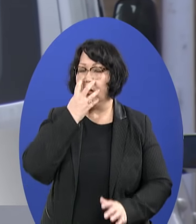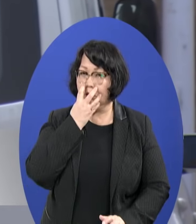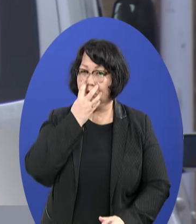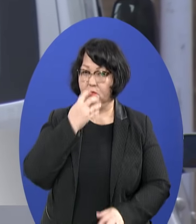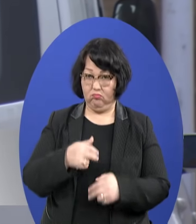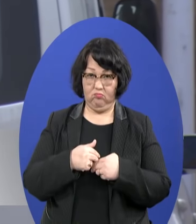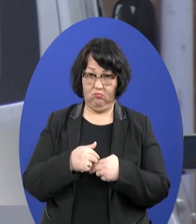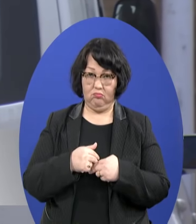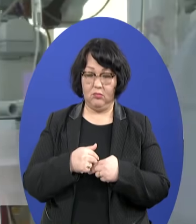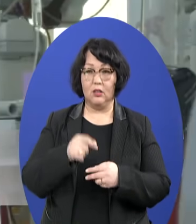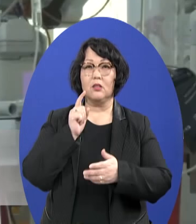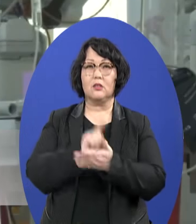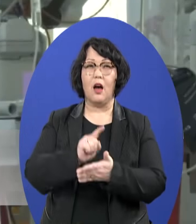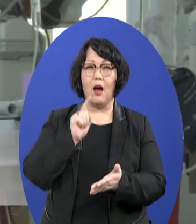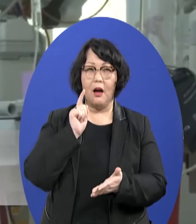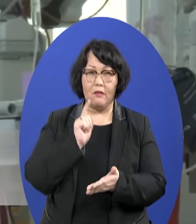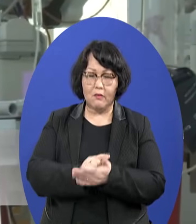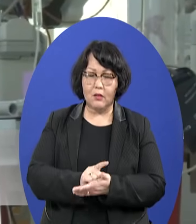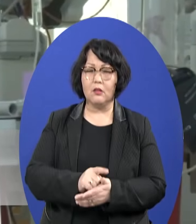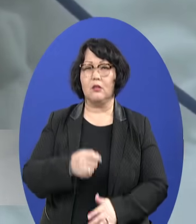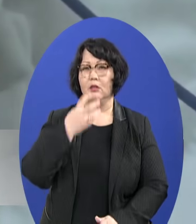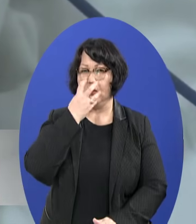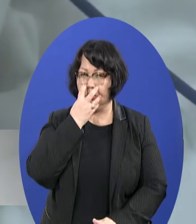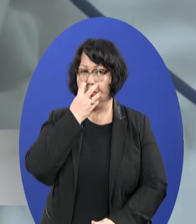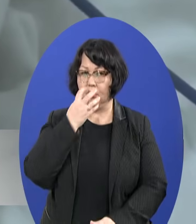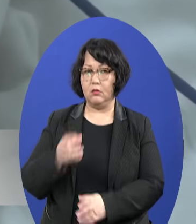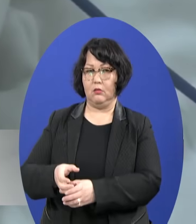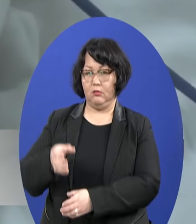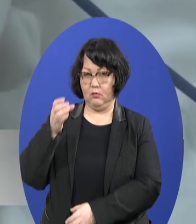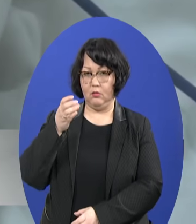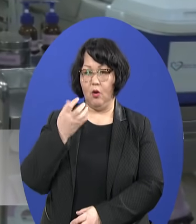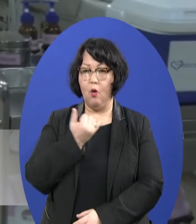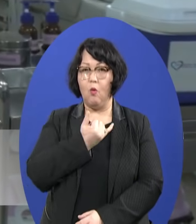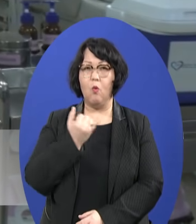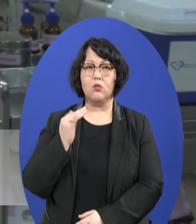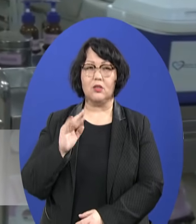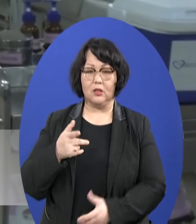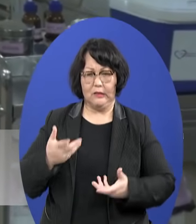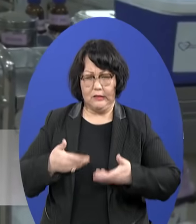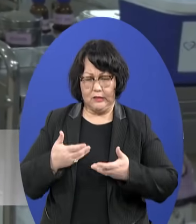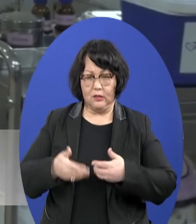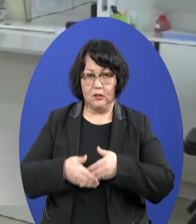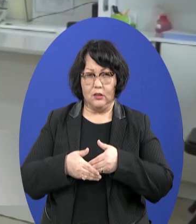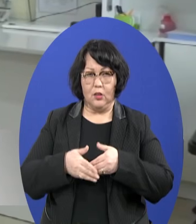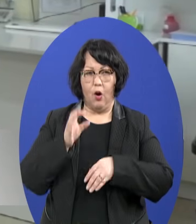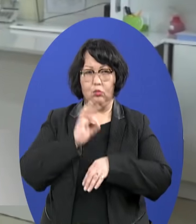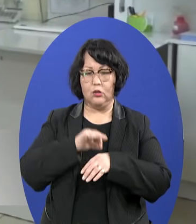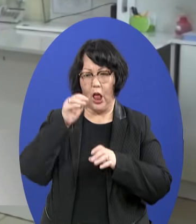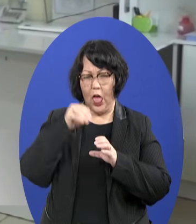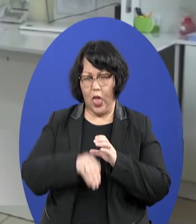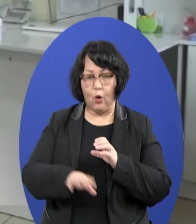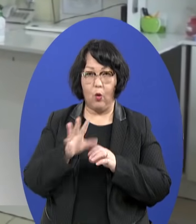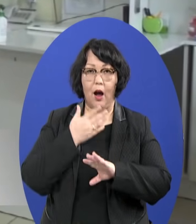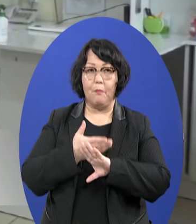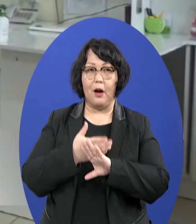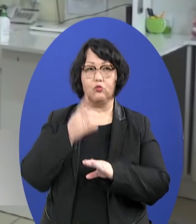төрөвчийг зайлшгүй авч яж одоо хүчил төрөвчийн дутагдалд орж энэ ингээд цаашаа улам одоо даамжирхаа сэргилдэг юм одоо ач